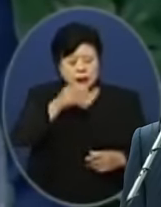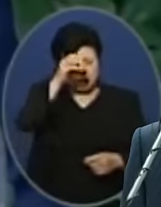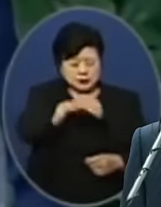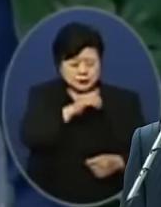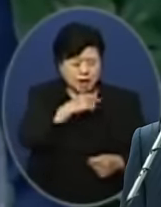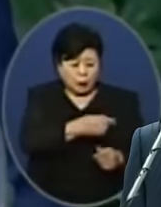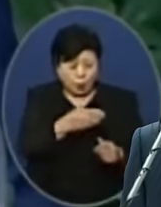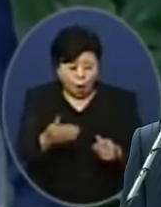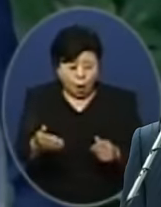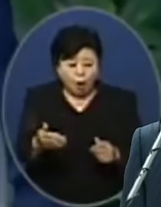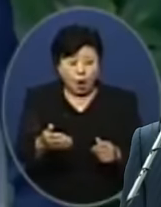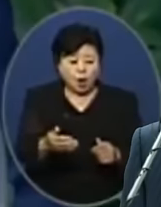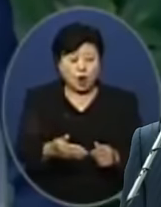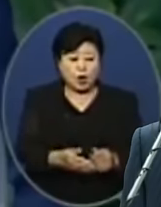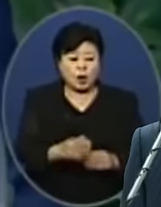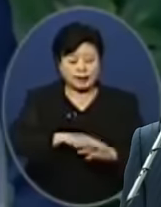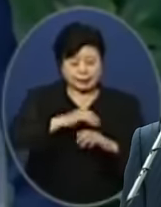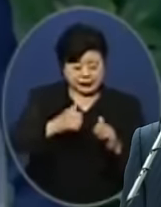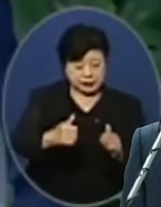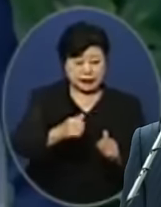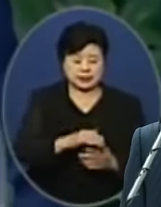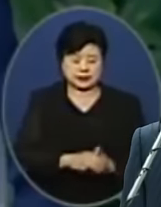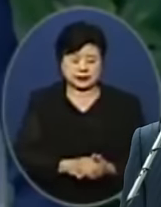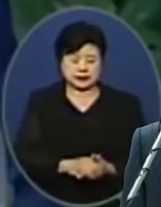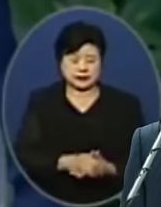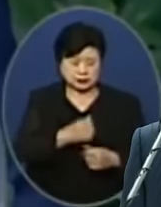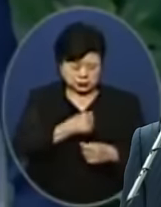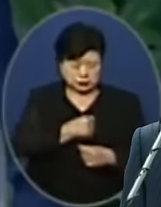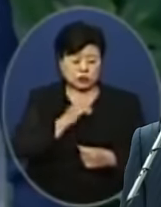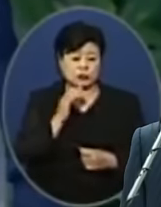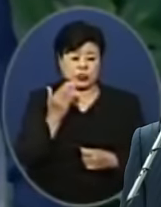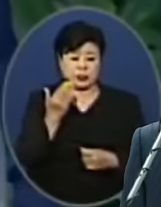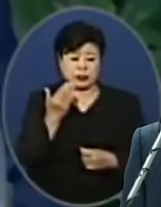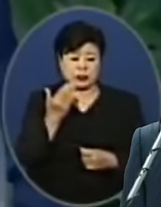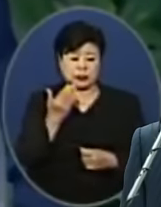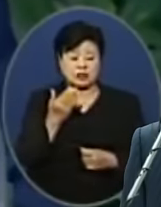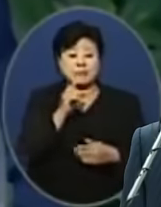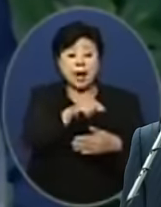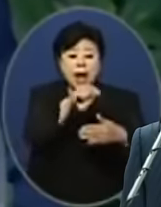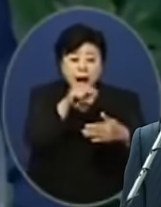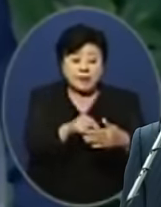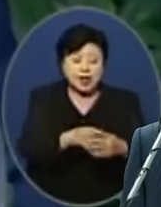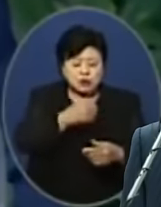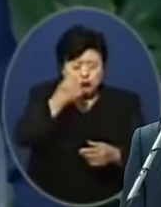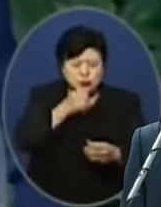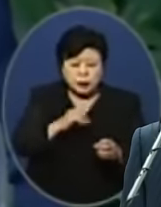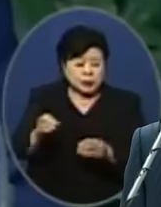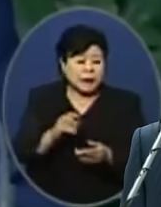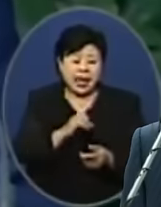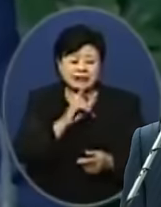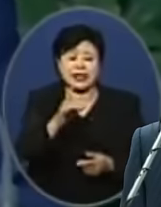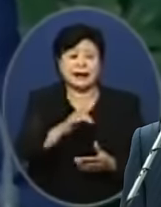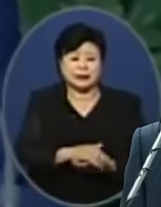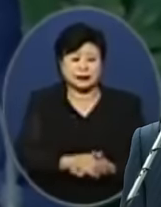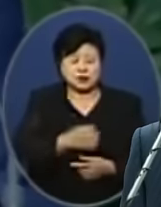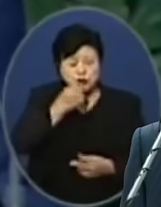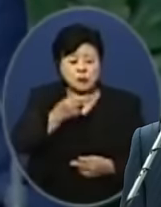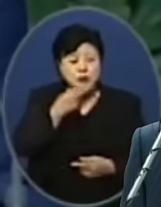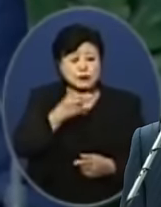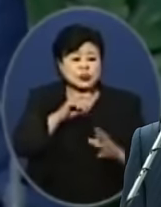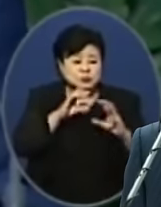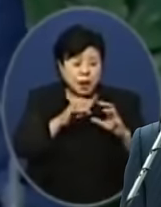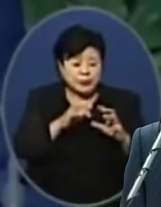십자가 보혈로 대결을 하고 있으면 지켜지는 것입니다. 또 마음에 꿈을 놓으면 안 됩니다. 꿈이